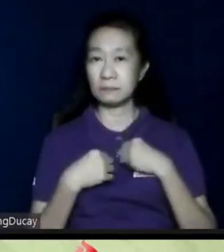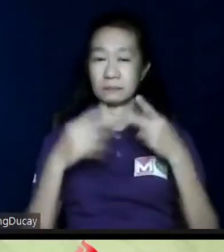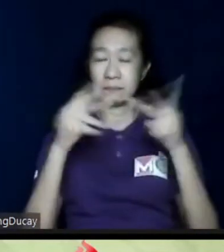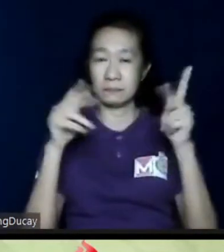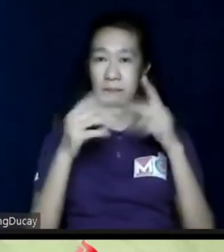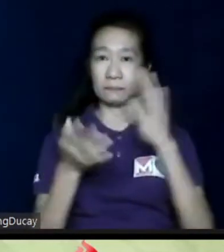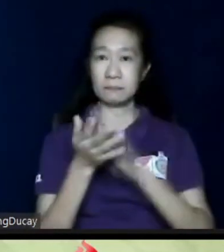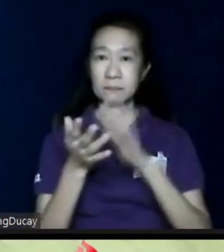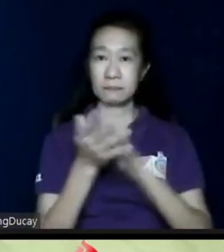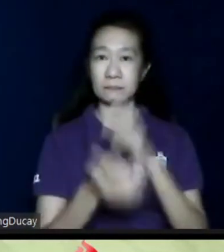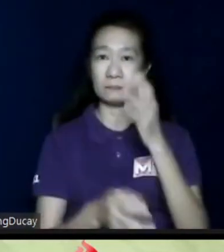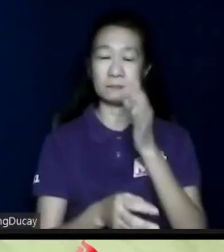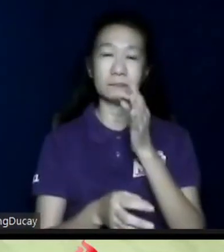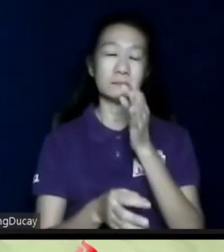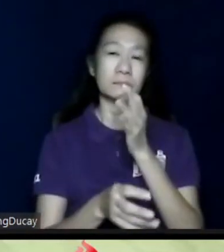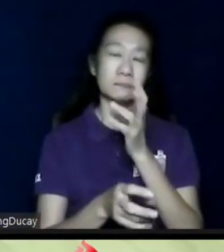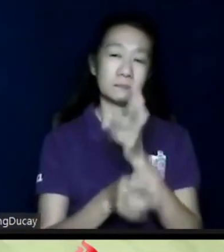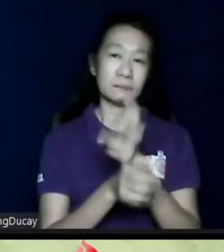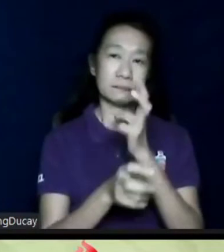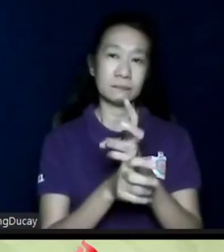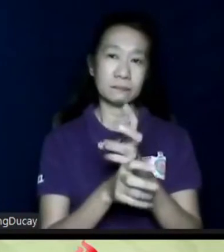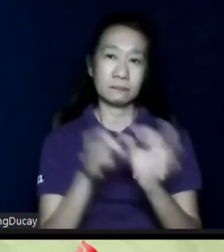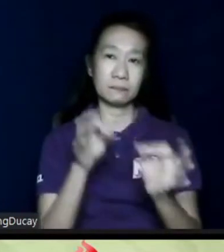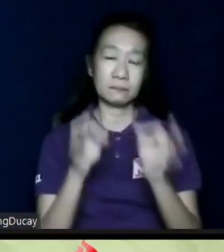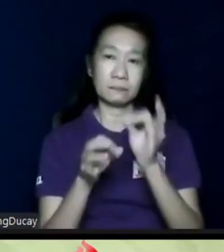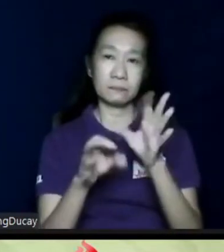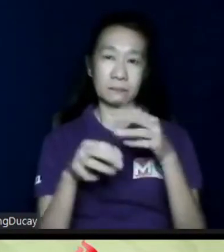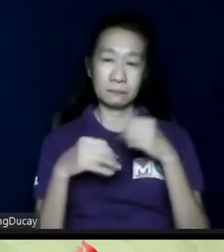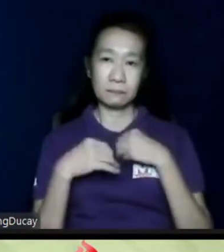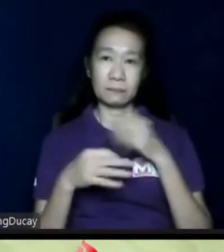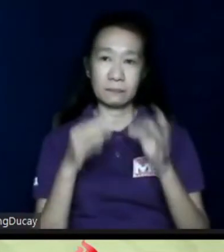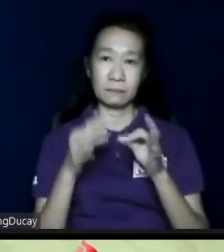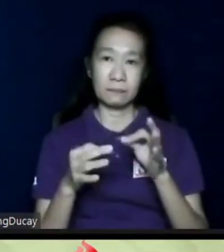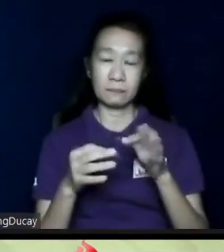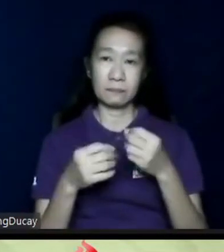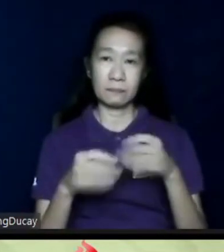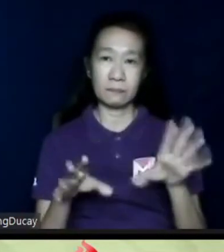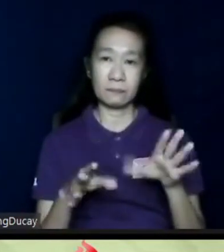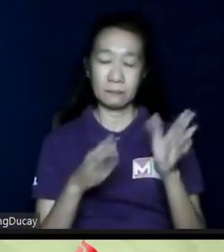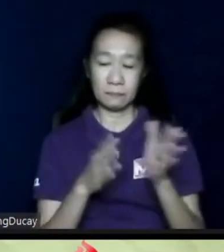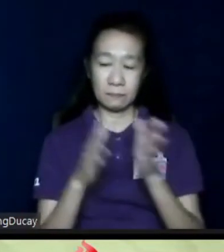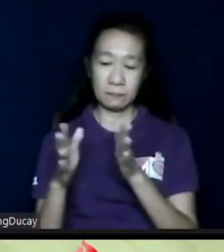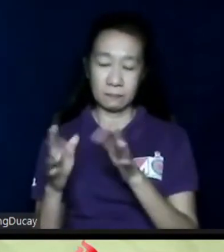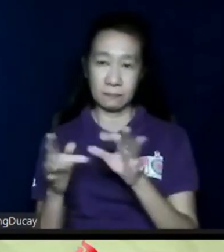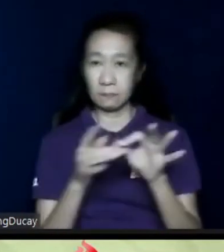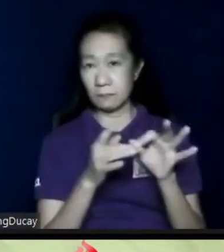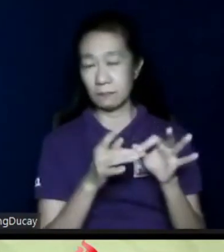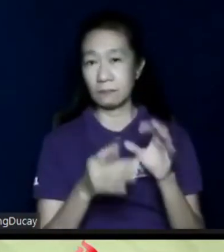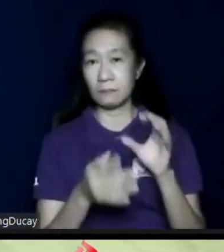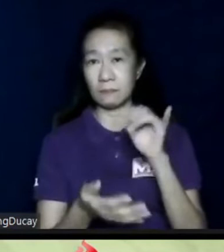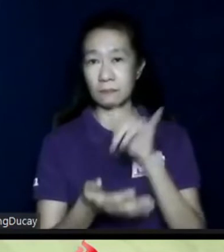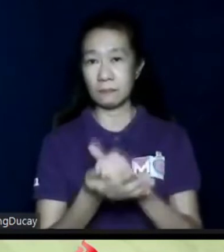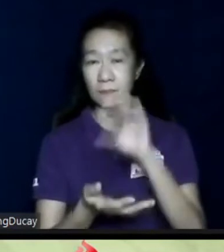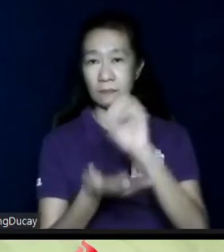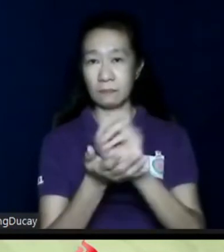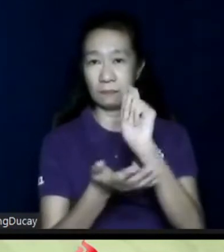example, hirap silang i-justify yung hiring na yun kung wala nga doon sa plantilya. Lalo na kung yung OT na yun ay hindi naman